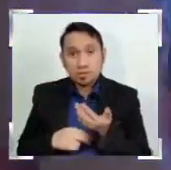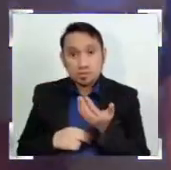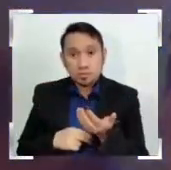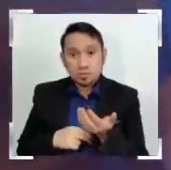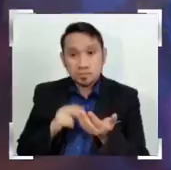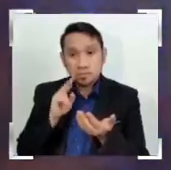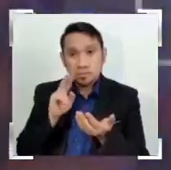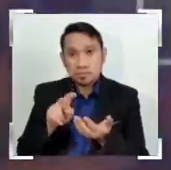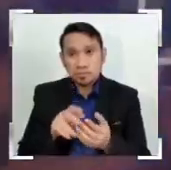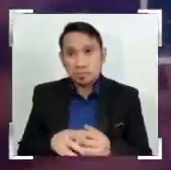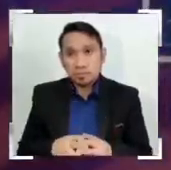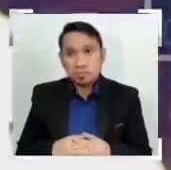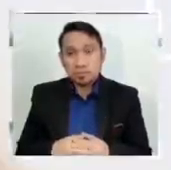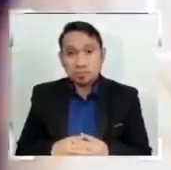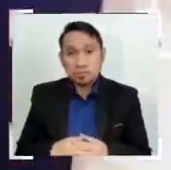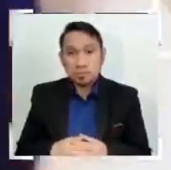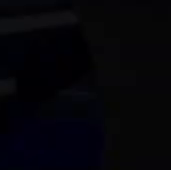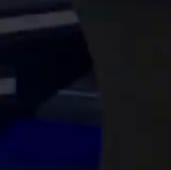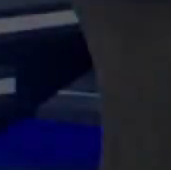saksi.